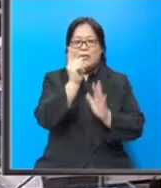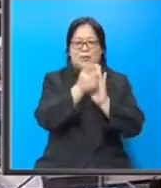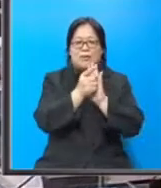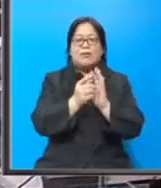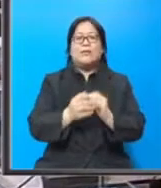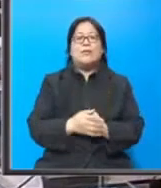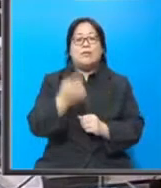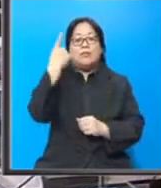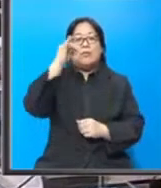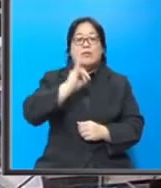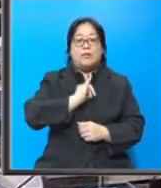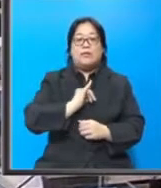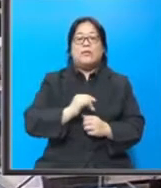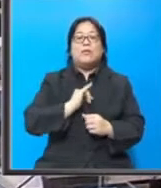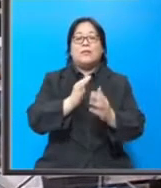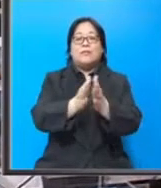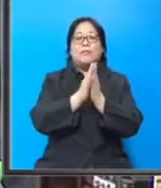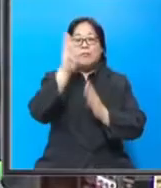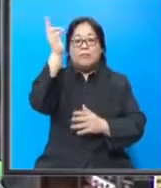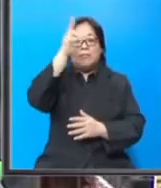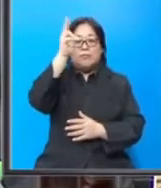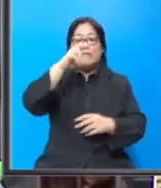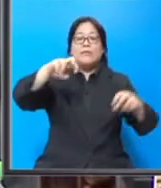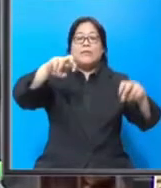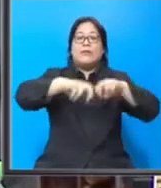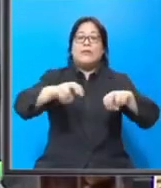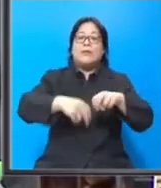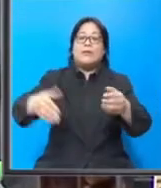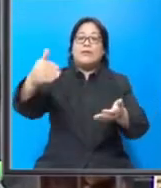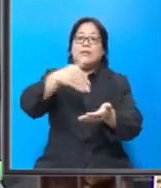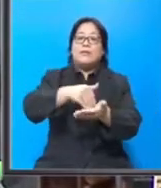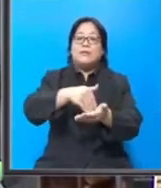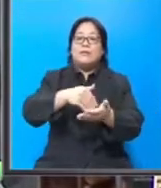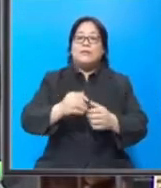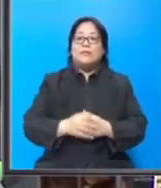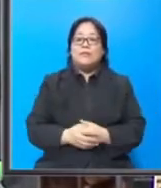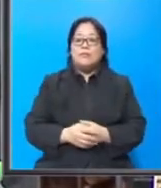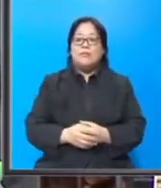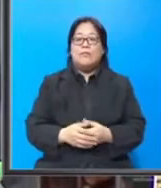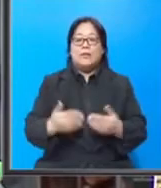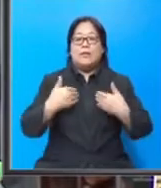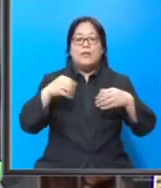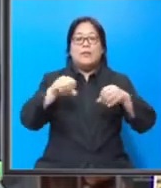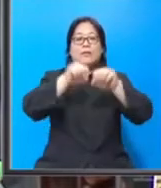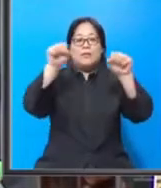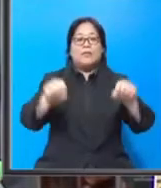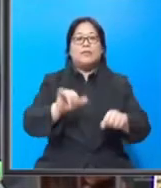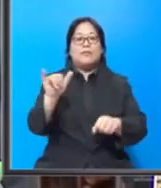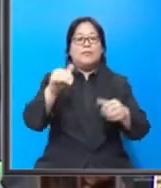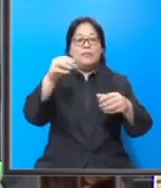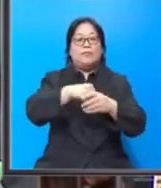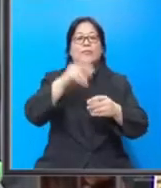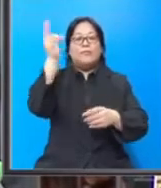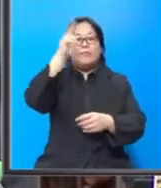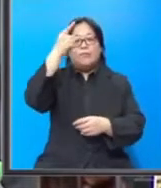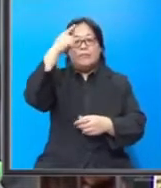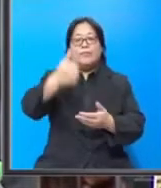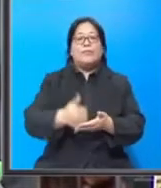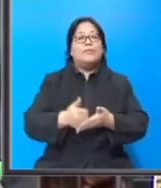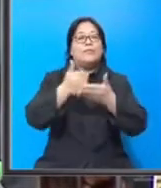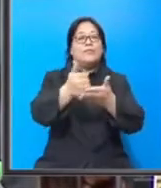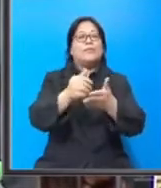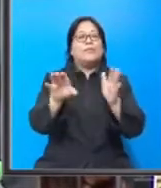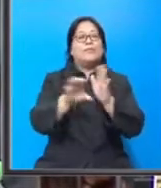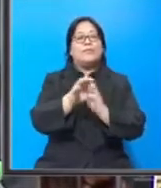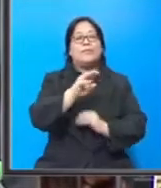So, jadi bagi saya, saya minta kerajaan kaji semula supaya ada sistem itu juga dalam kerajaan untuk membantu